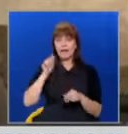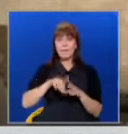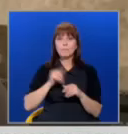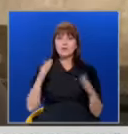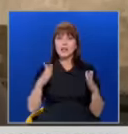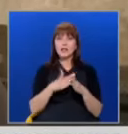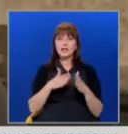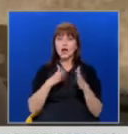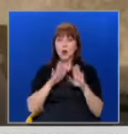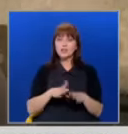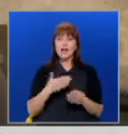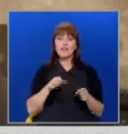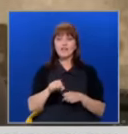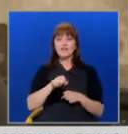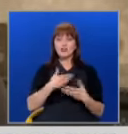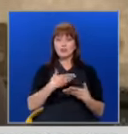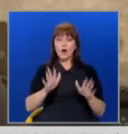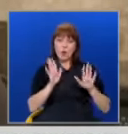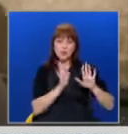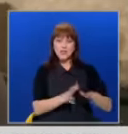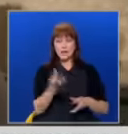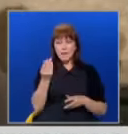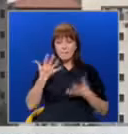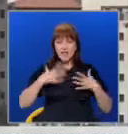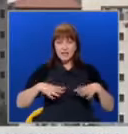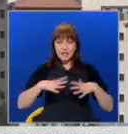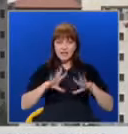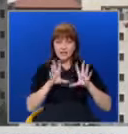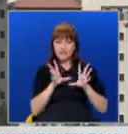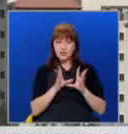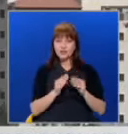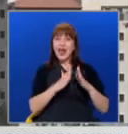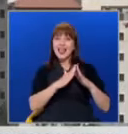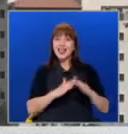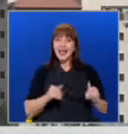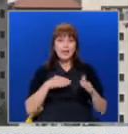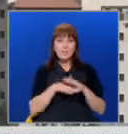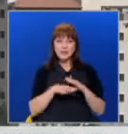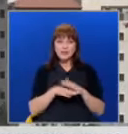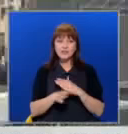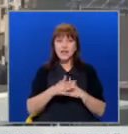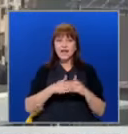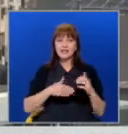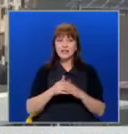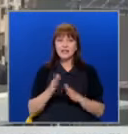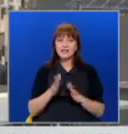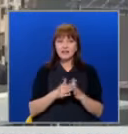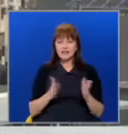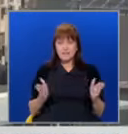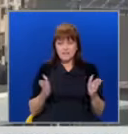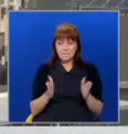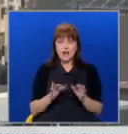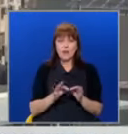отворени. Оставихме всичко. Дрехи, пари, всичко оставих. Бежанският лагер е изграден върху половин квадратен